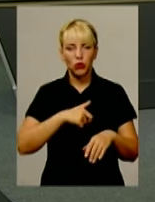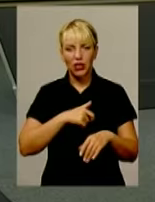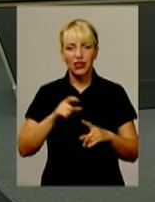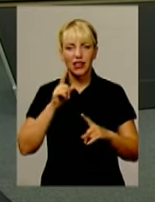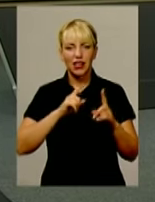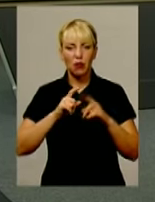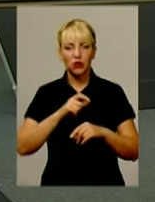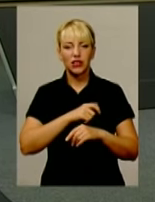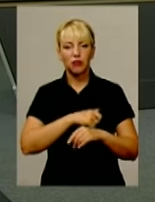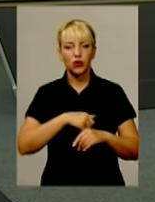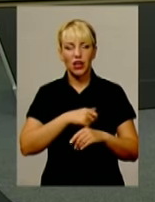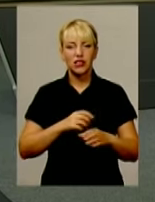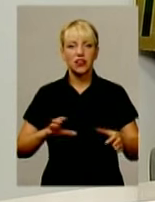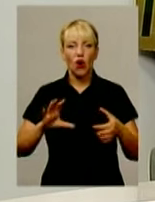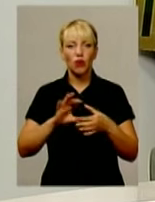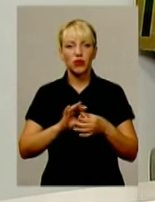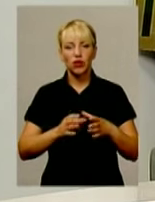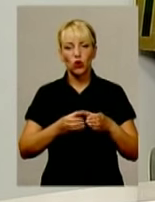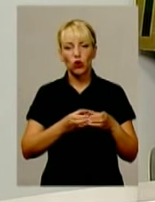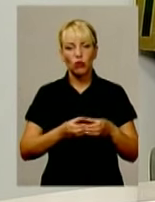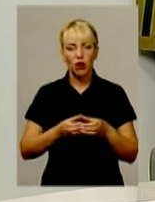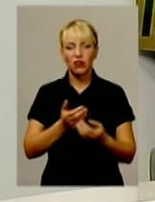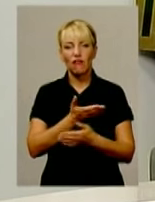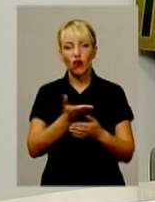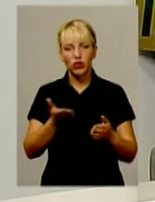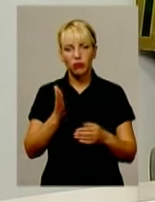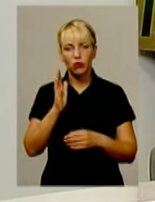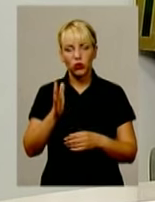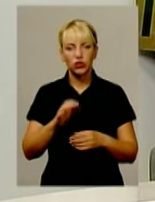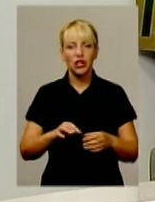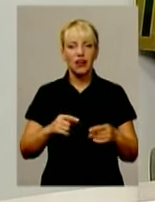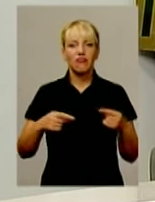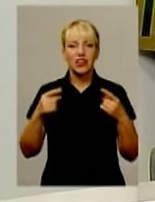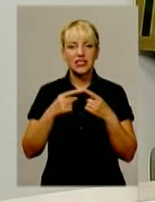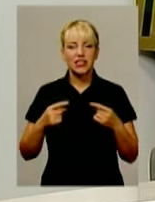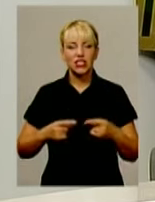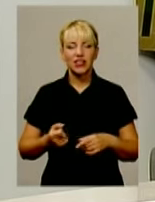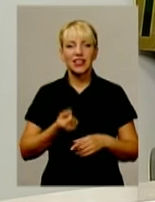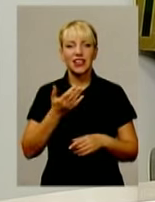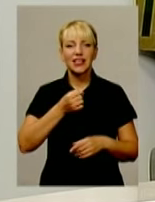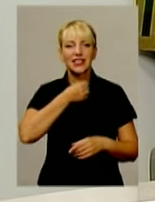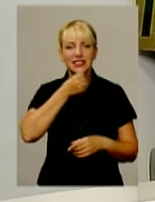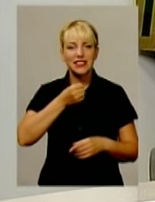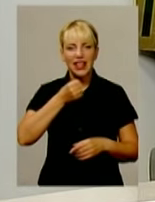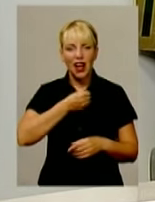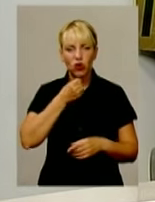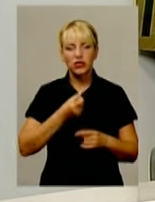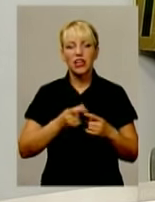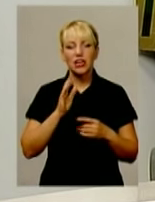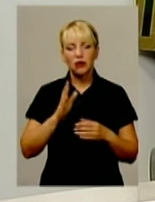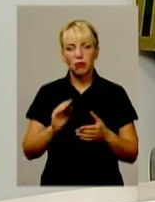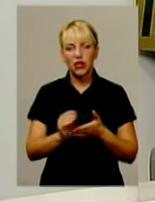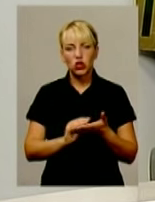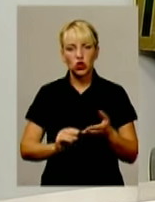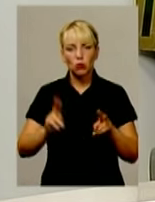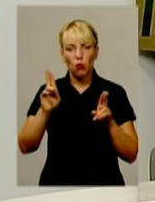депутатів об'єднаної громади. Вони будуть уже визначати кількість старост, вони пишуть положення про